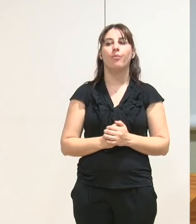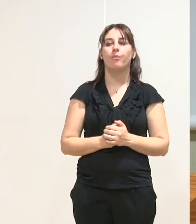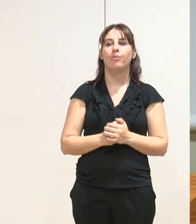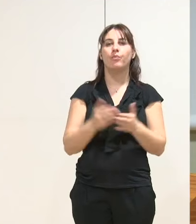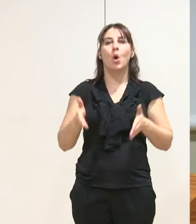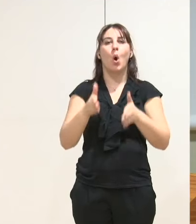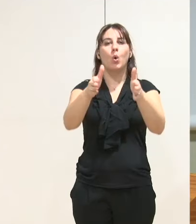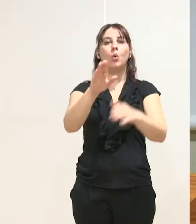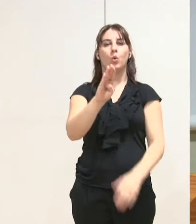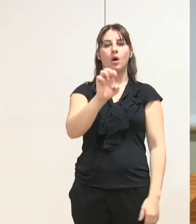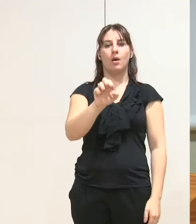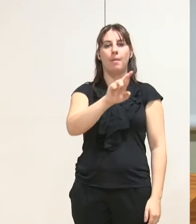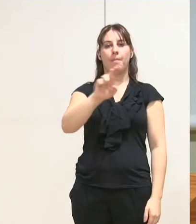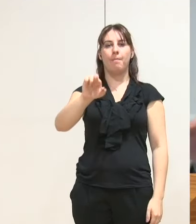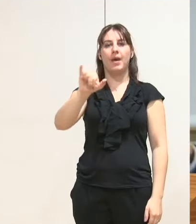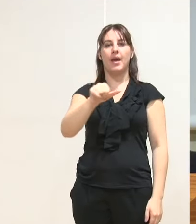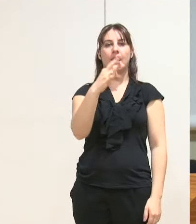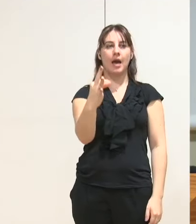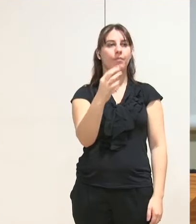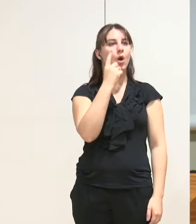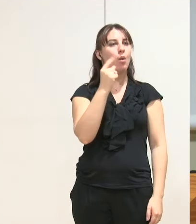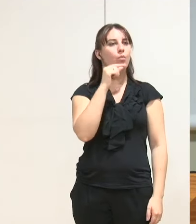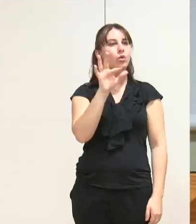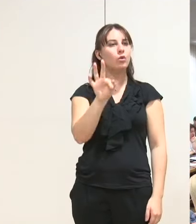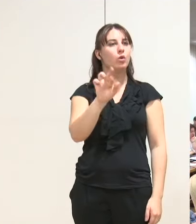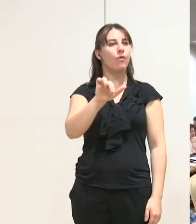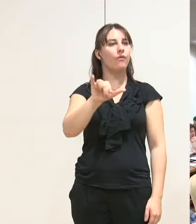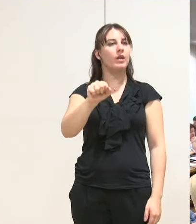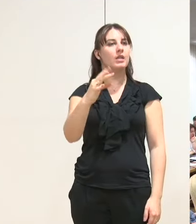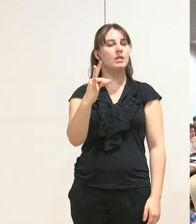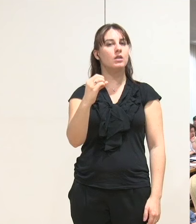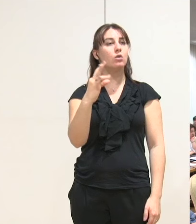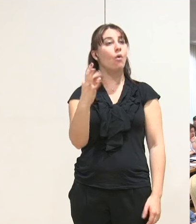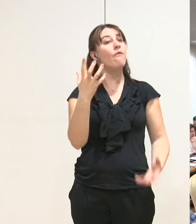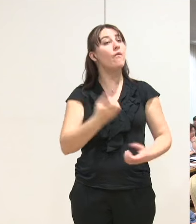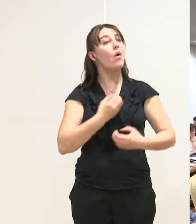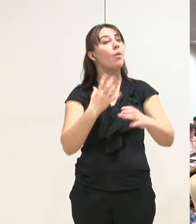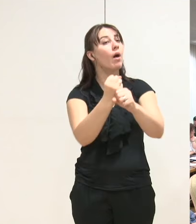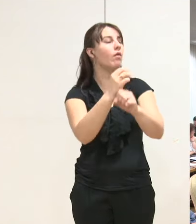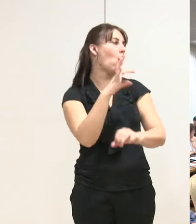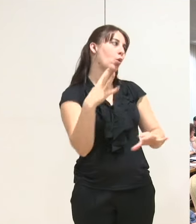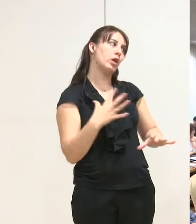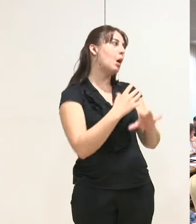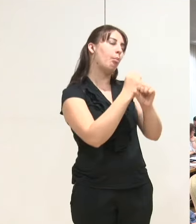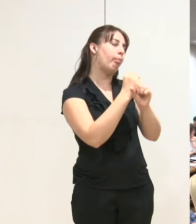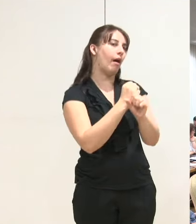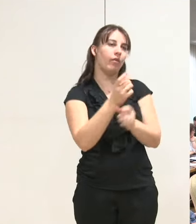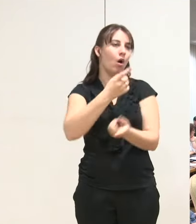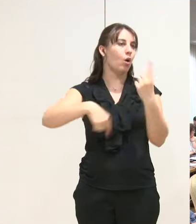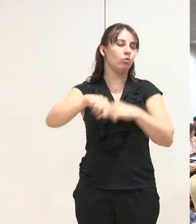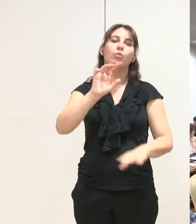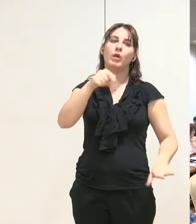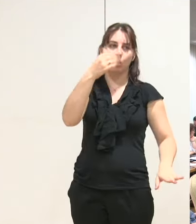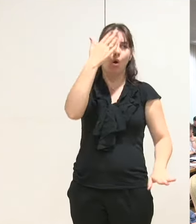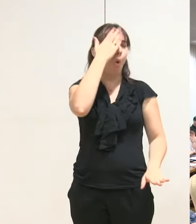Beria y y a-t-il monsieur fristo vous voulez dire un mot allez-y vous avez la parole en deux mots je pense que on connaît tous